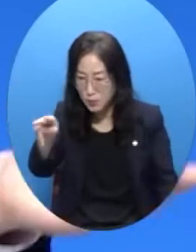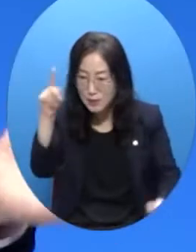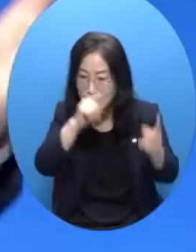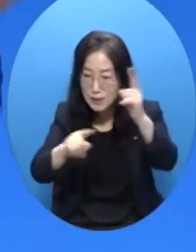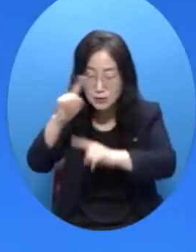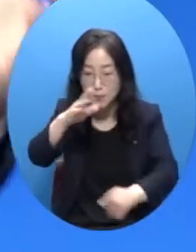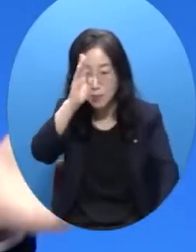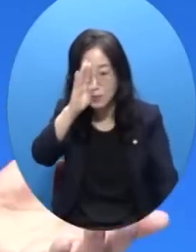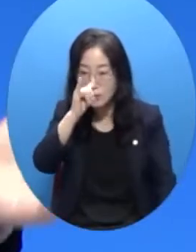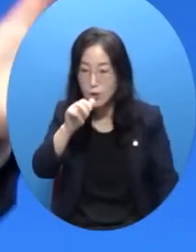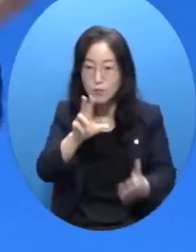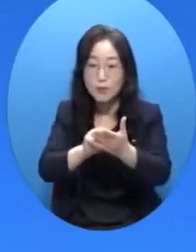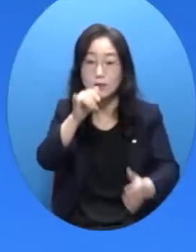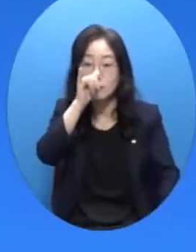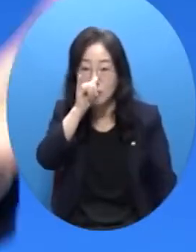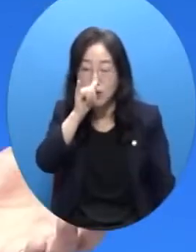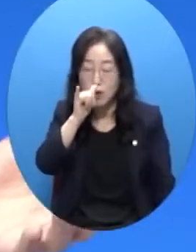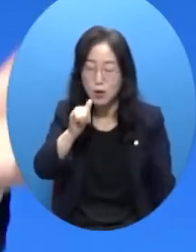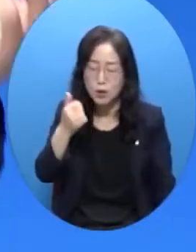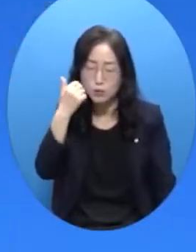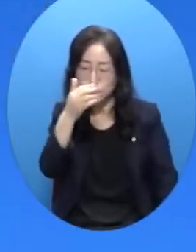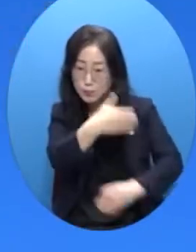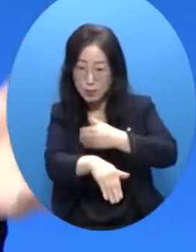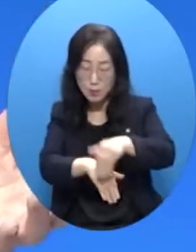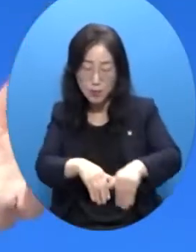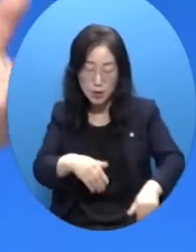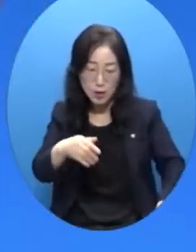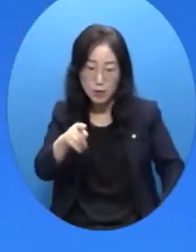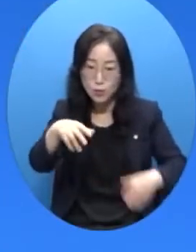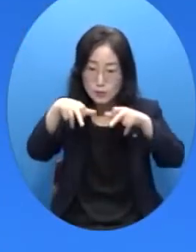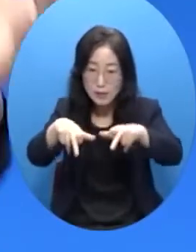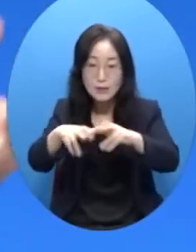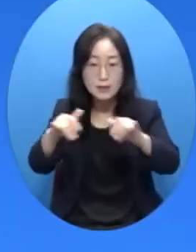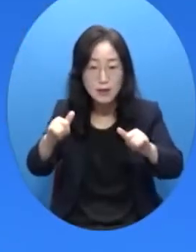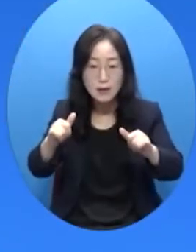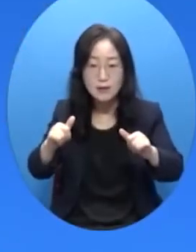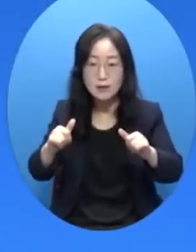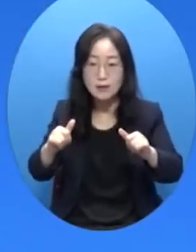이제는 하나님을 사랑하고 이웃을 사랑하는 삶을 살아야 되는 것입니다.